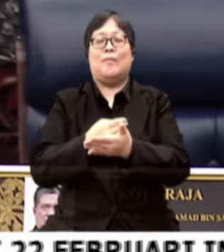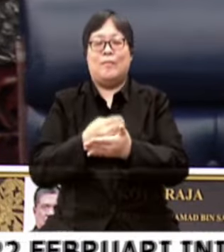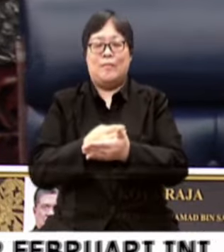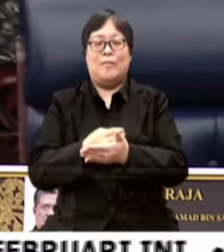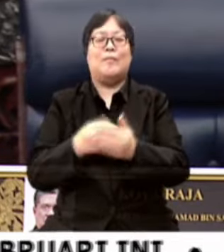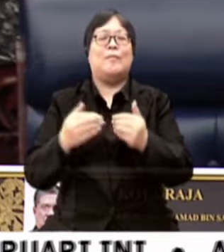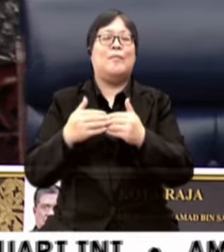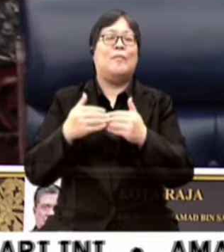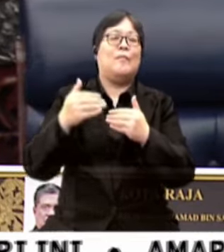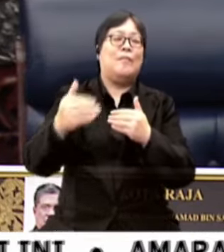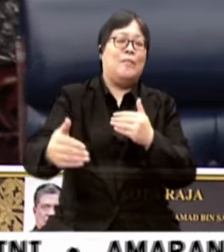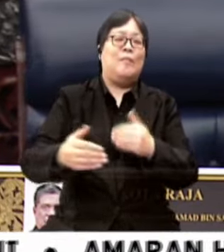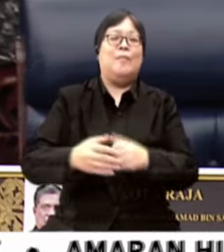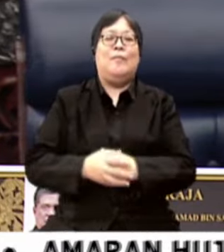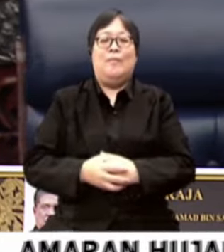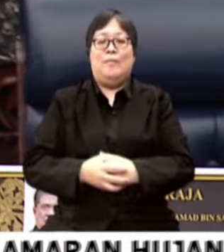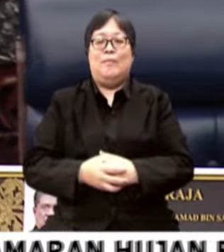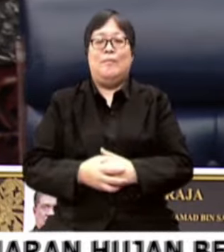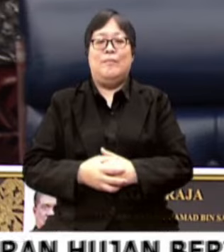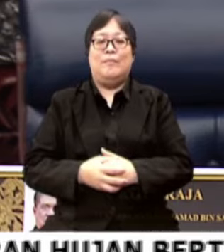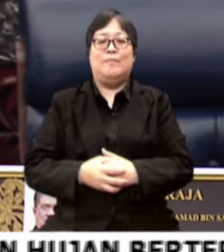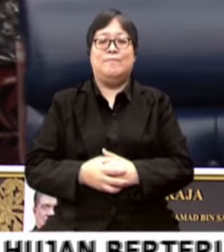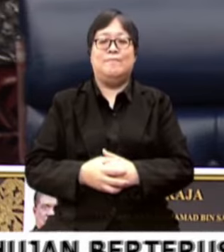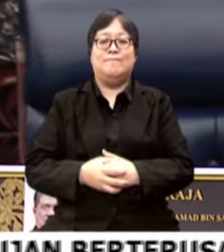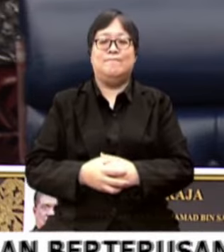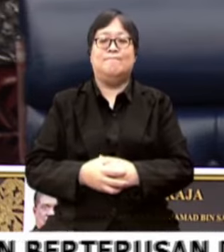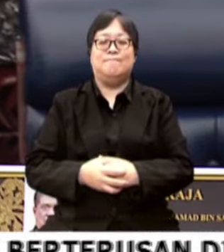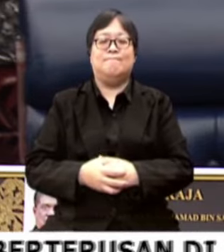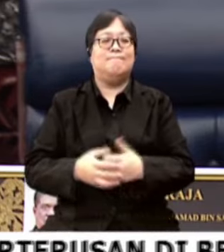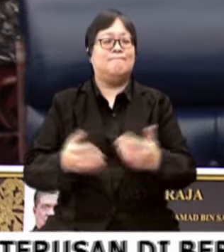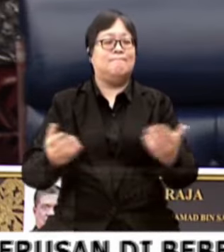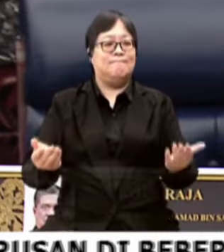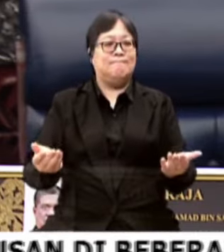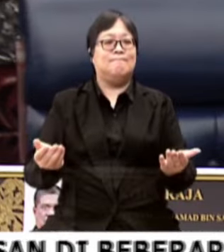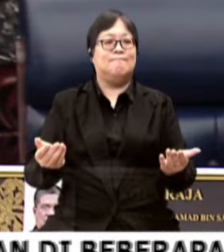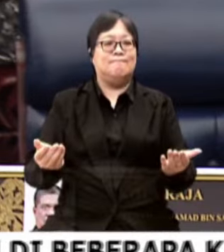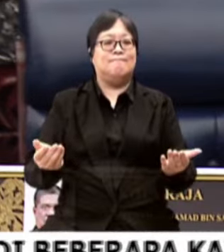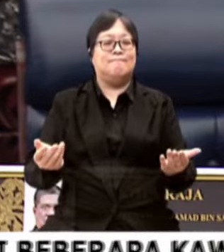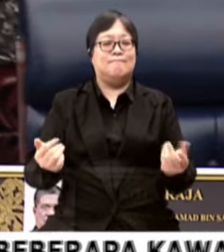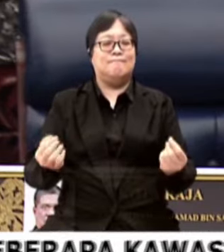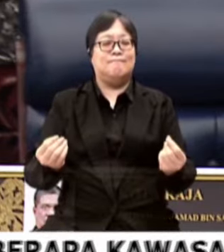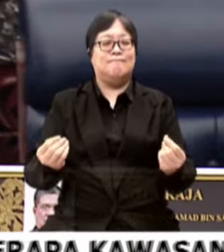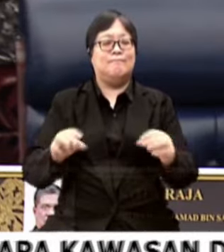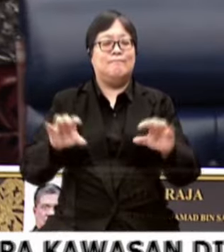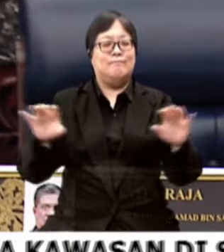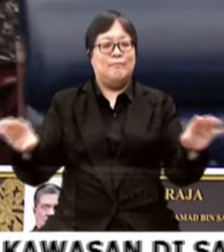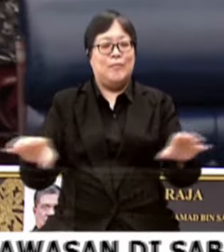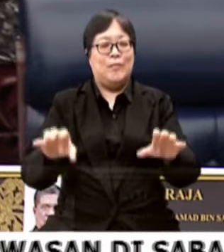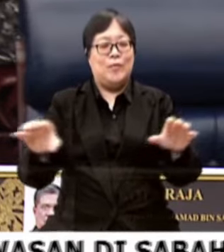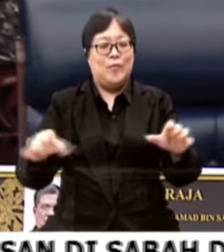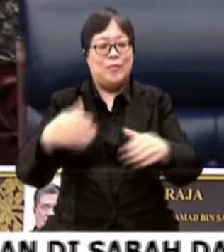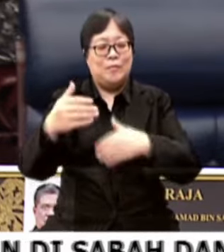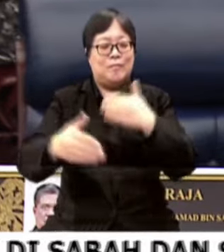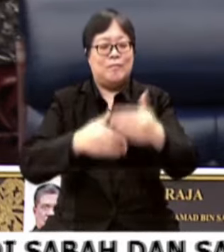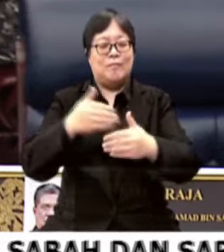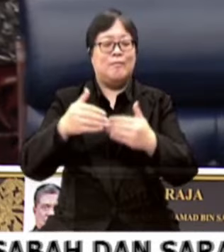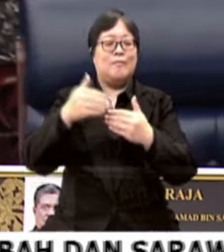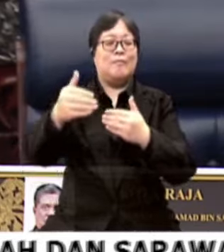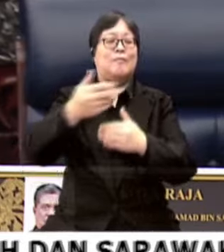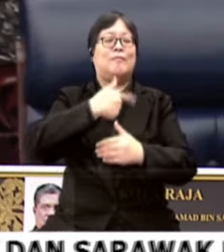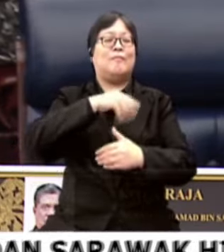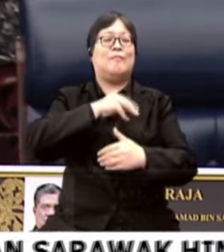seterusnya yang boleh dikemas gini untuk pelaksanaan yang seterusnya Kementerian